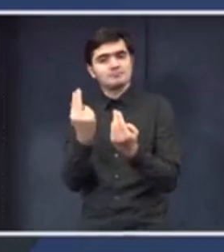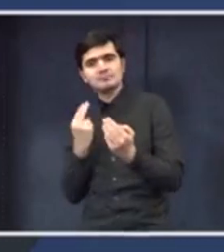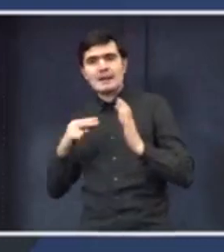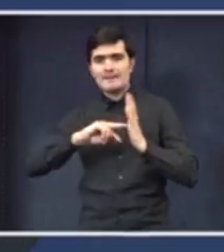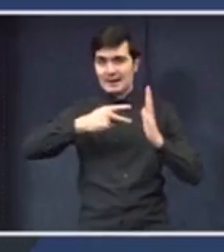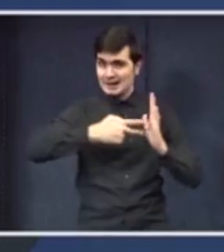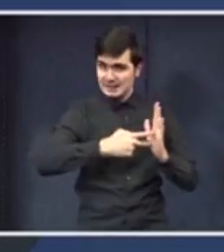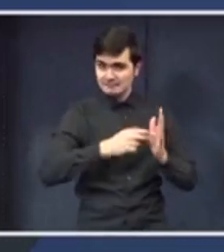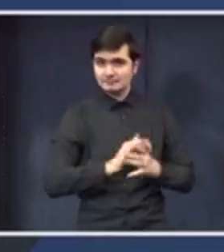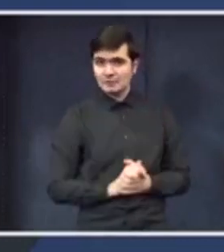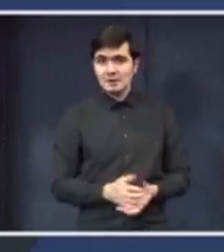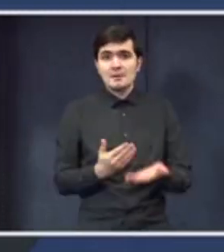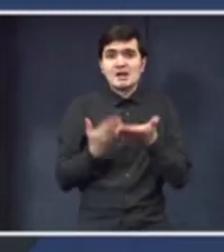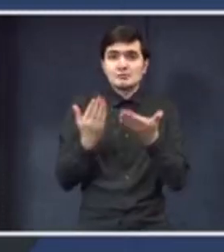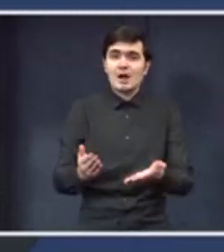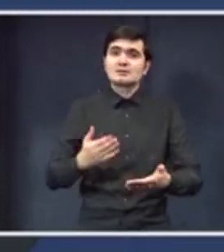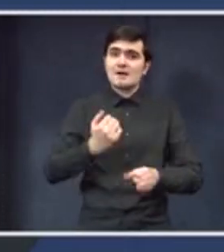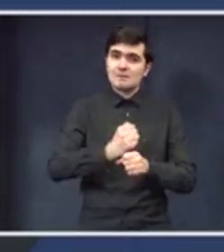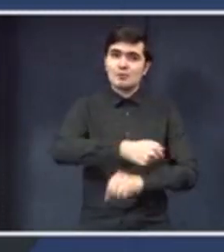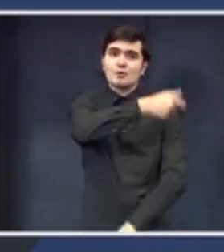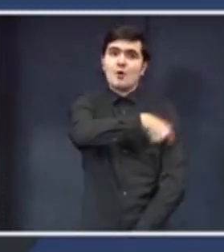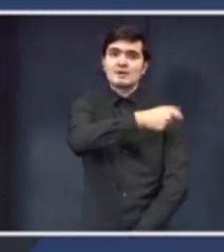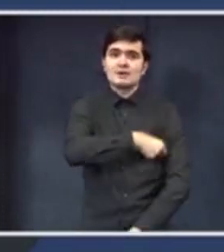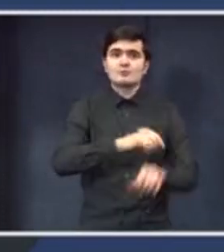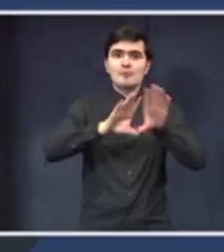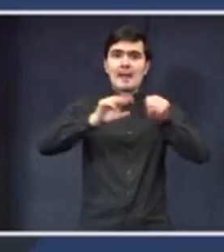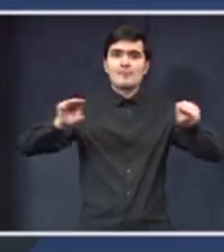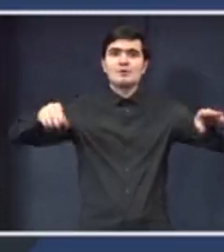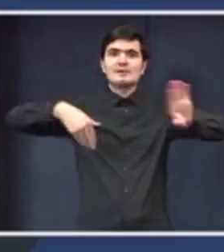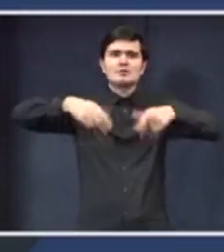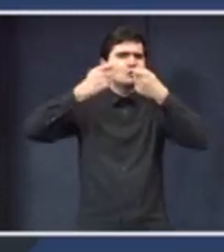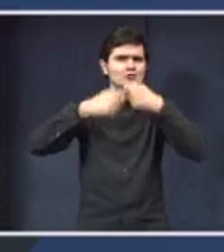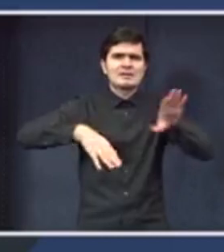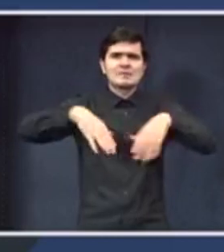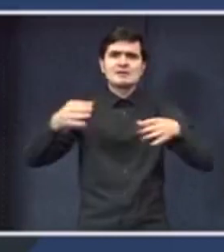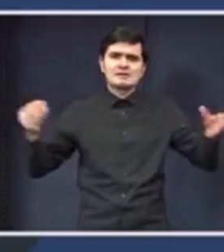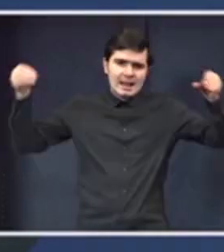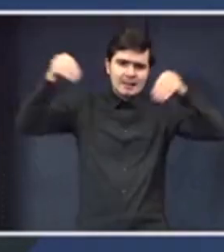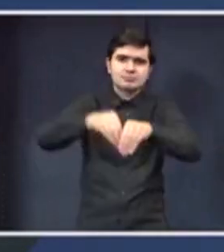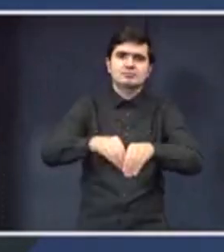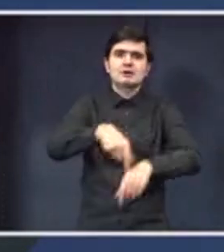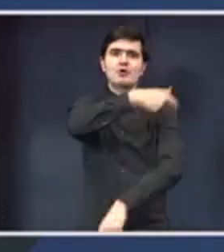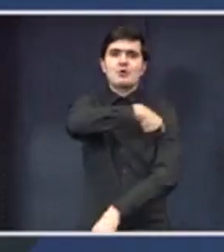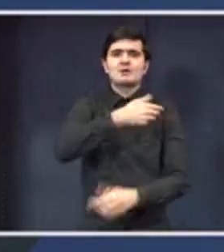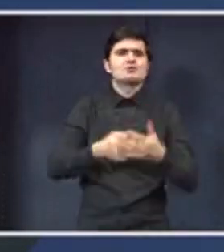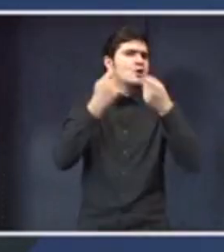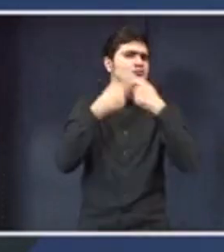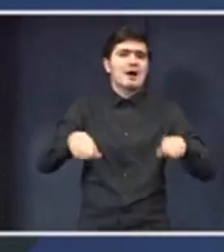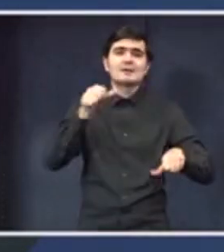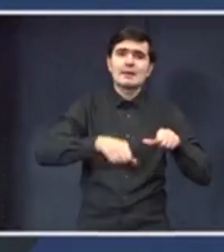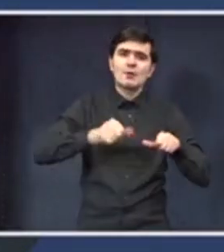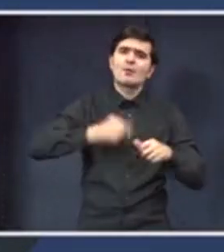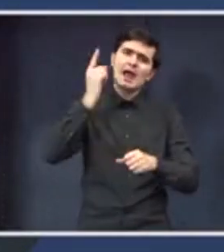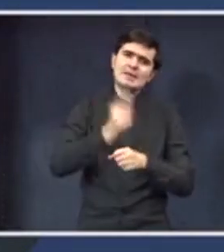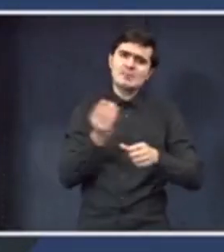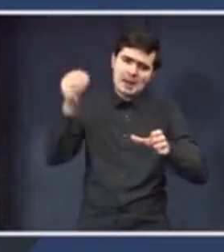aceea avem acest comitet interministerial în care sunt implicate toate ministerele, pentru că toată economia trebuie să fie